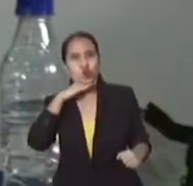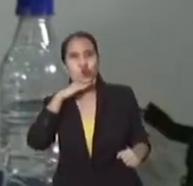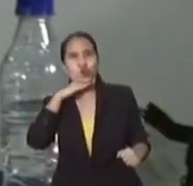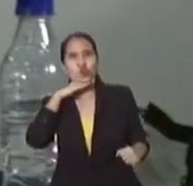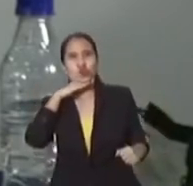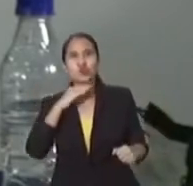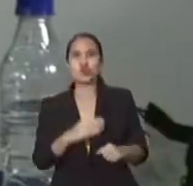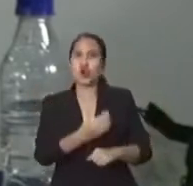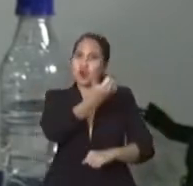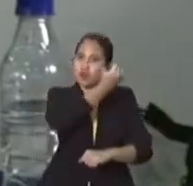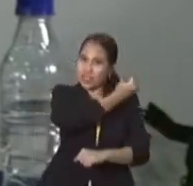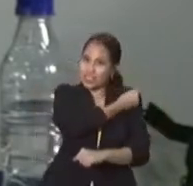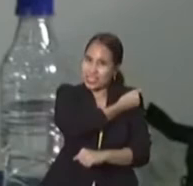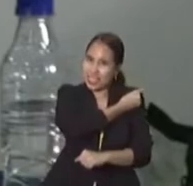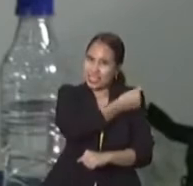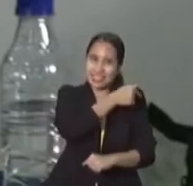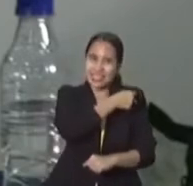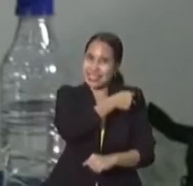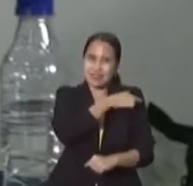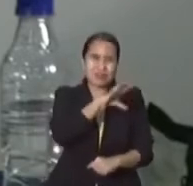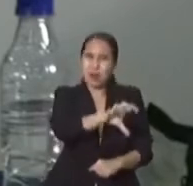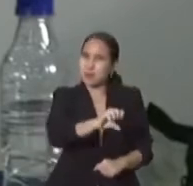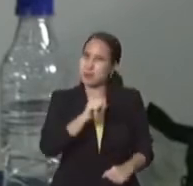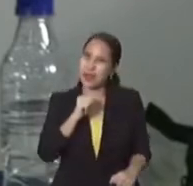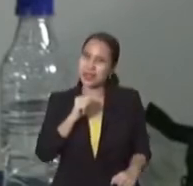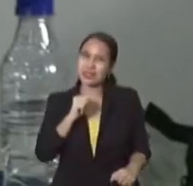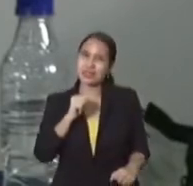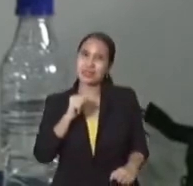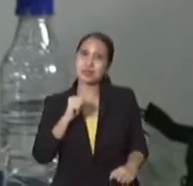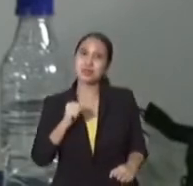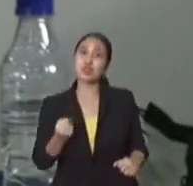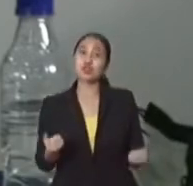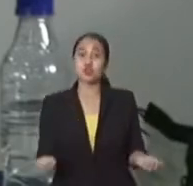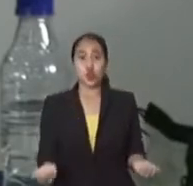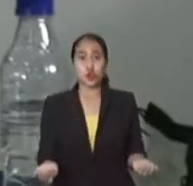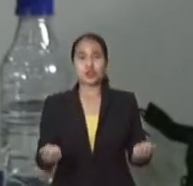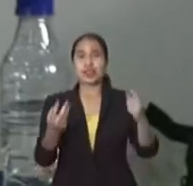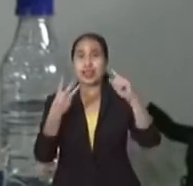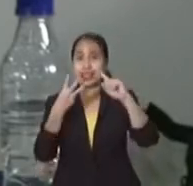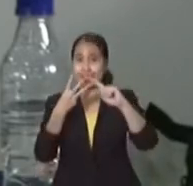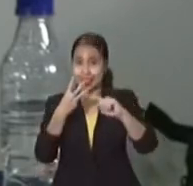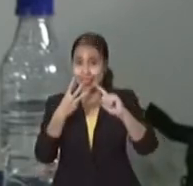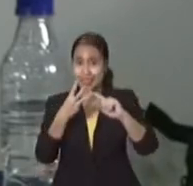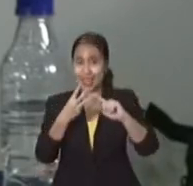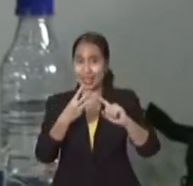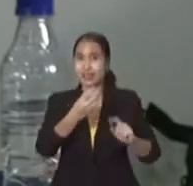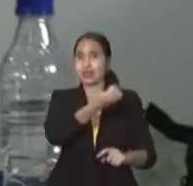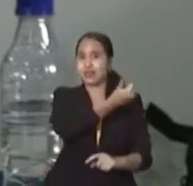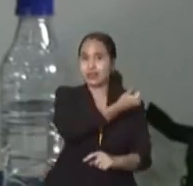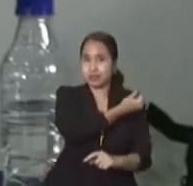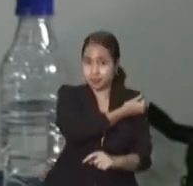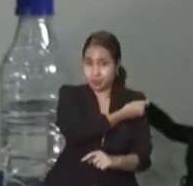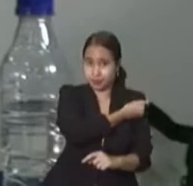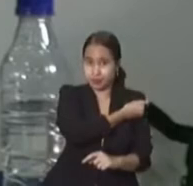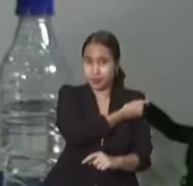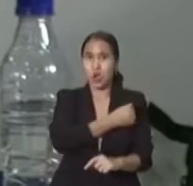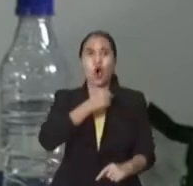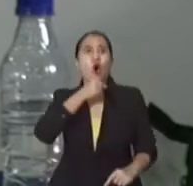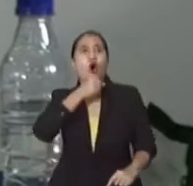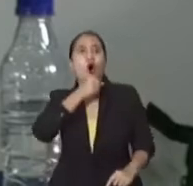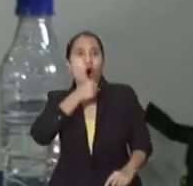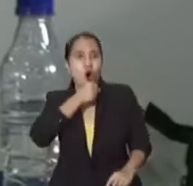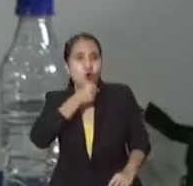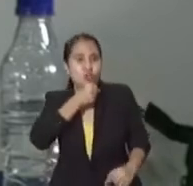heeft opgepikt om ze te beschermen. Dus die derde dosis voor ouderen en mensen met een verminderde weerstand en